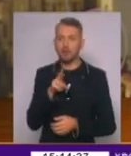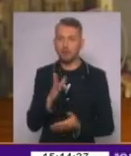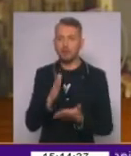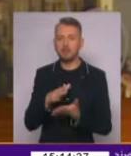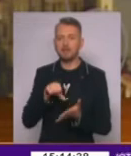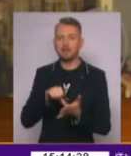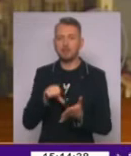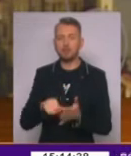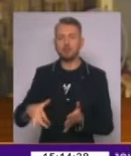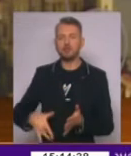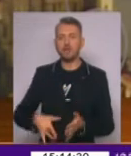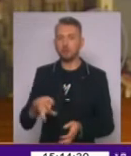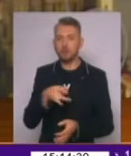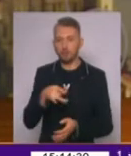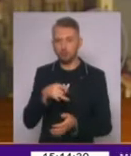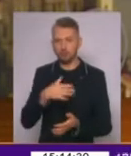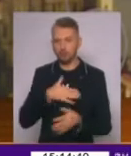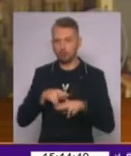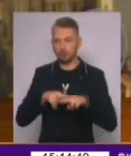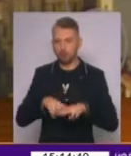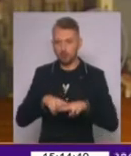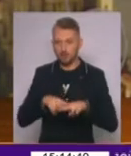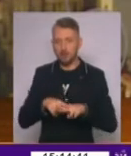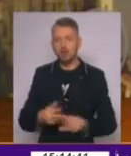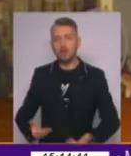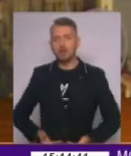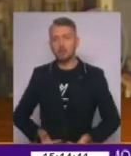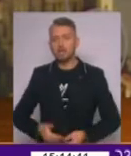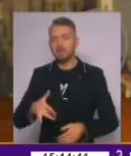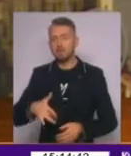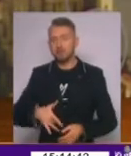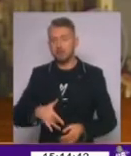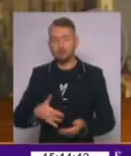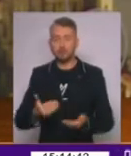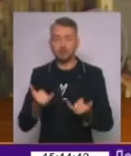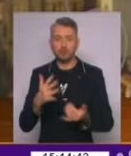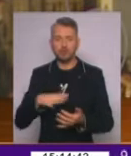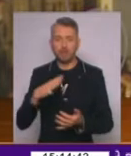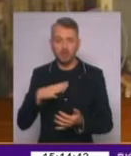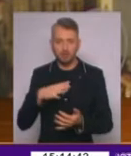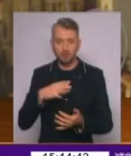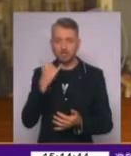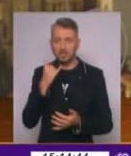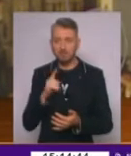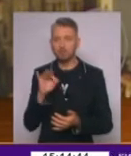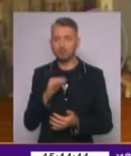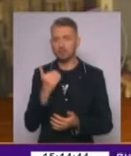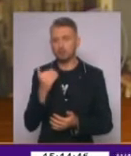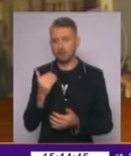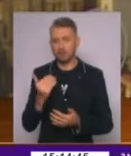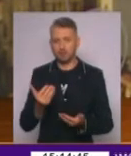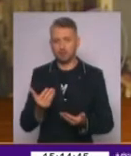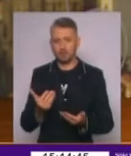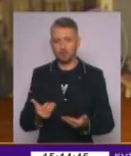представницею Печерського району нашої столиці. Будь ласка, жителі Печерську, ми сьогодні чекаємо дзвінків з приводу ваших конкретних